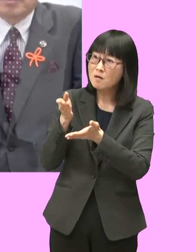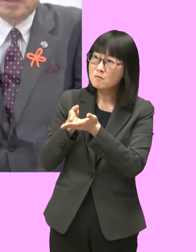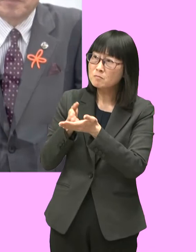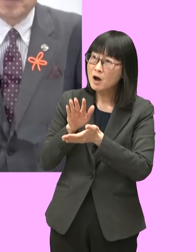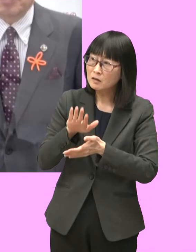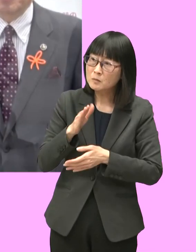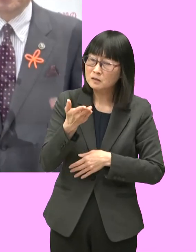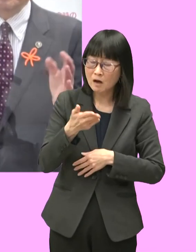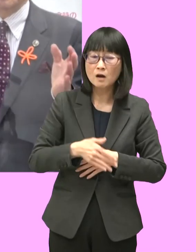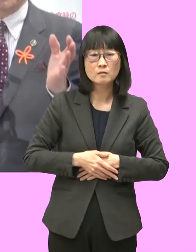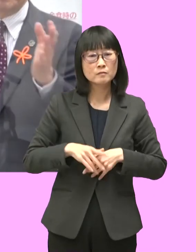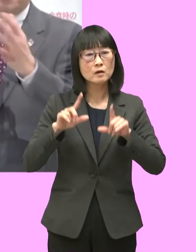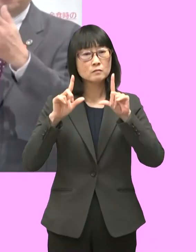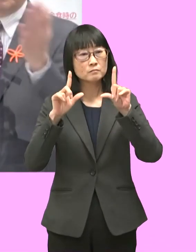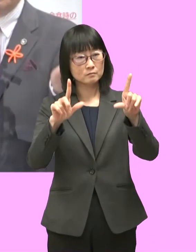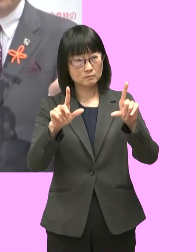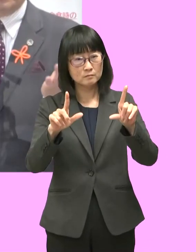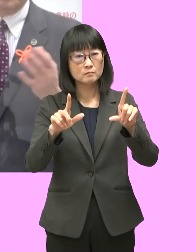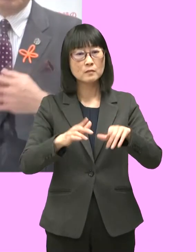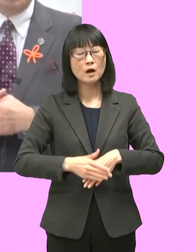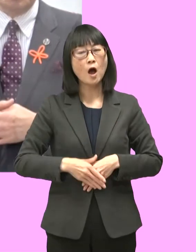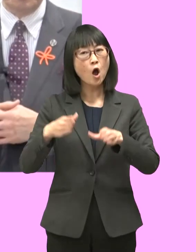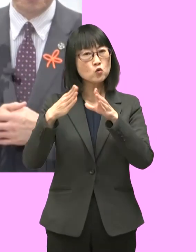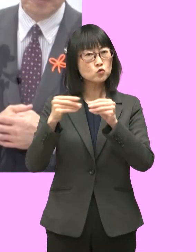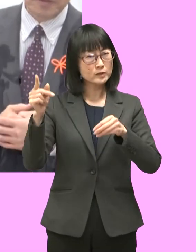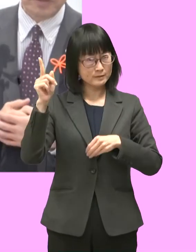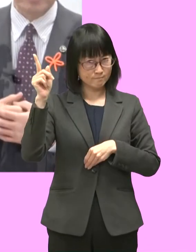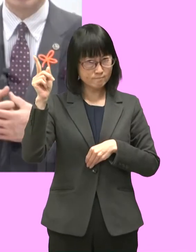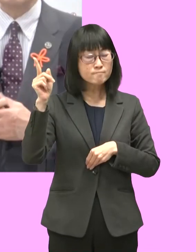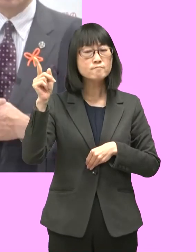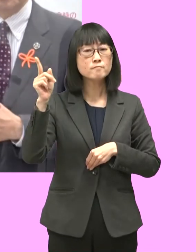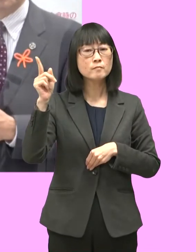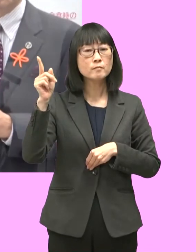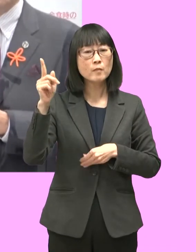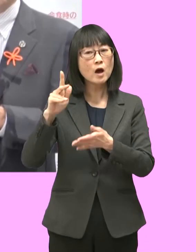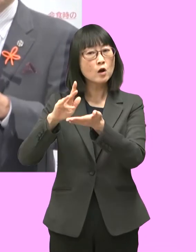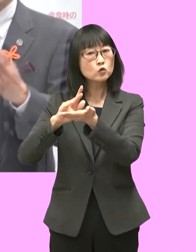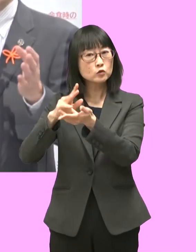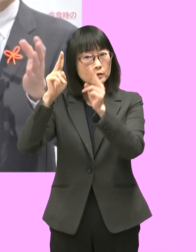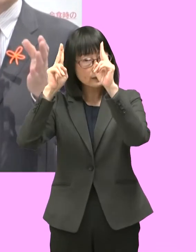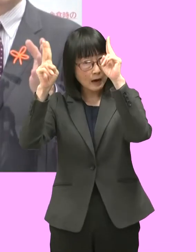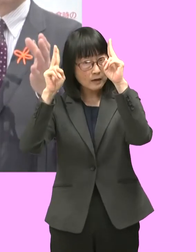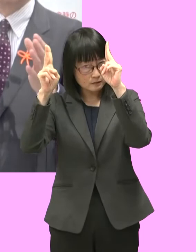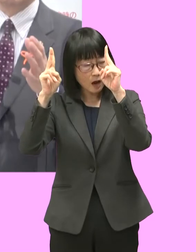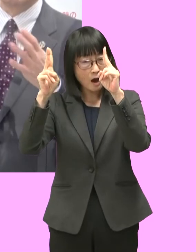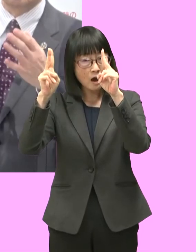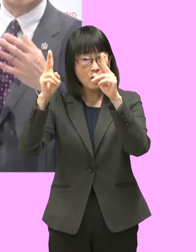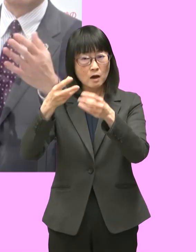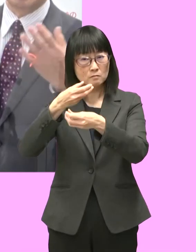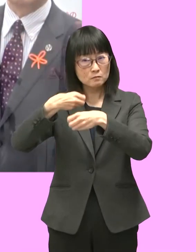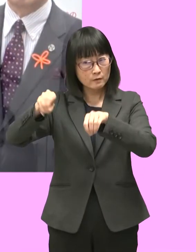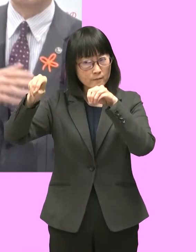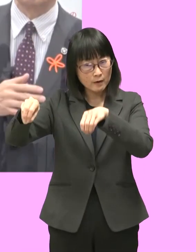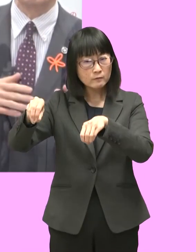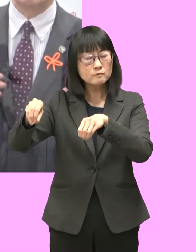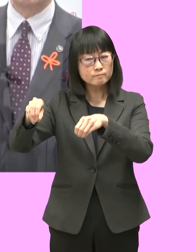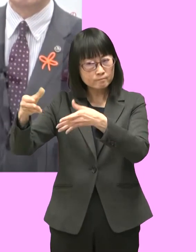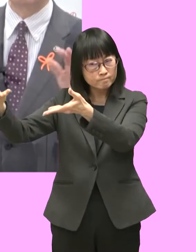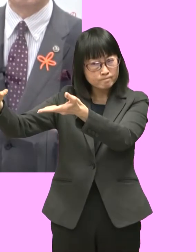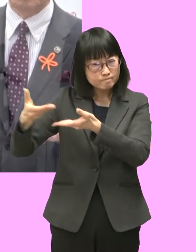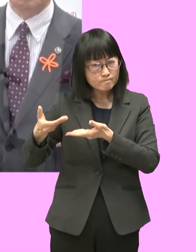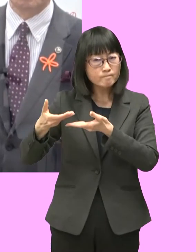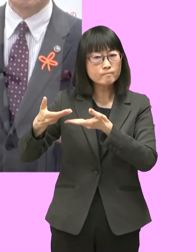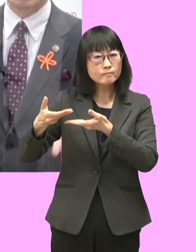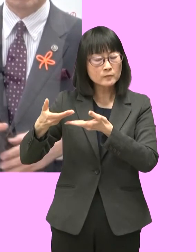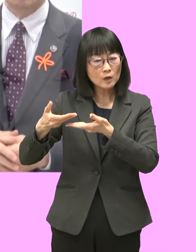国でですね、今現在多分製薬会社と 契約できているものをできる限り出すという前提で